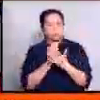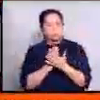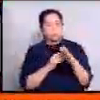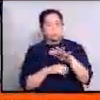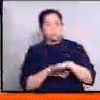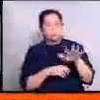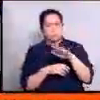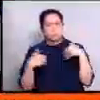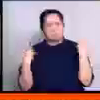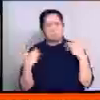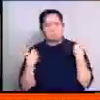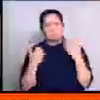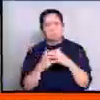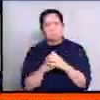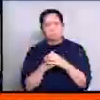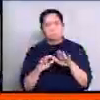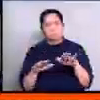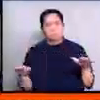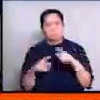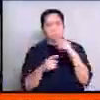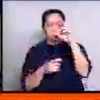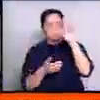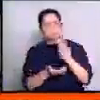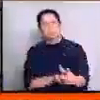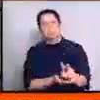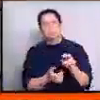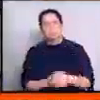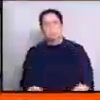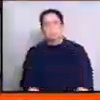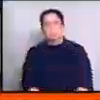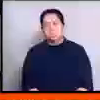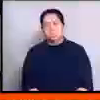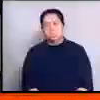kanila, mga bata pa. Ang iba, hinimatay na.